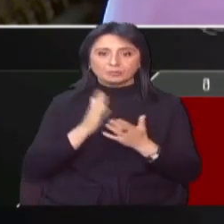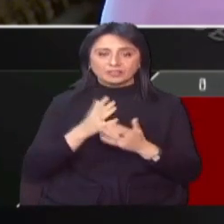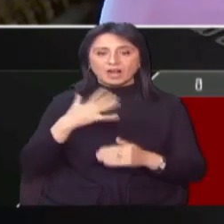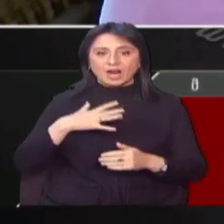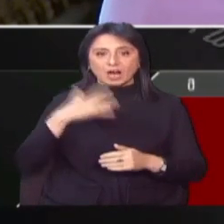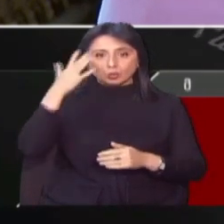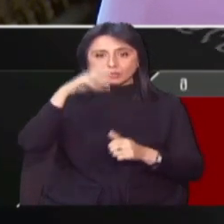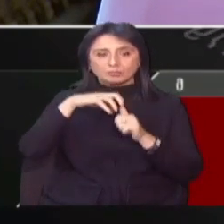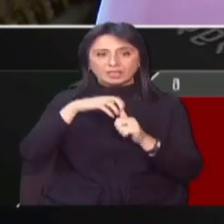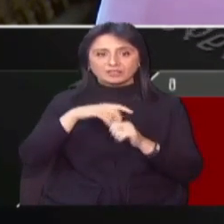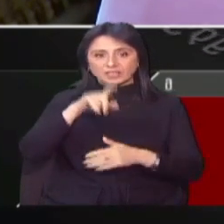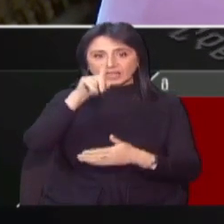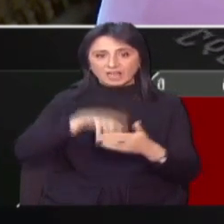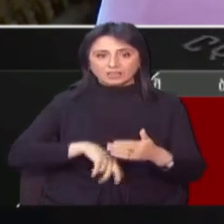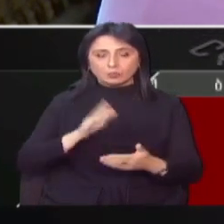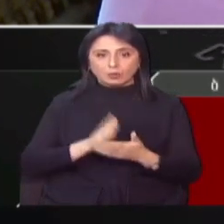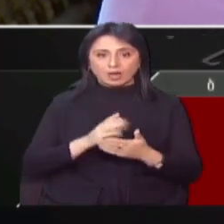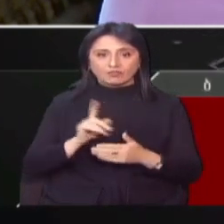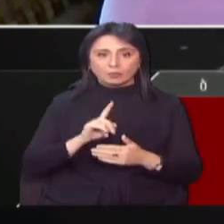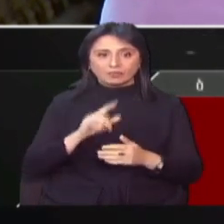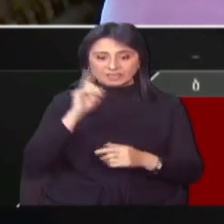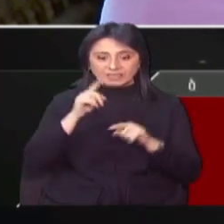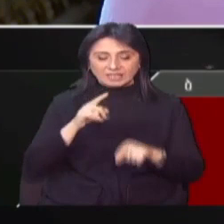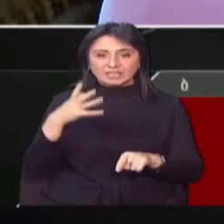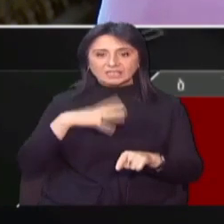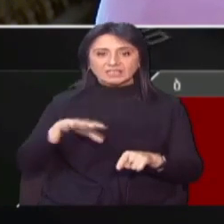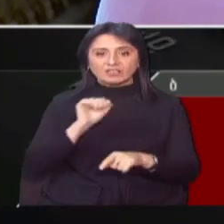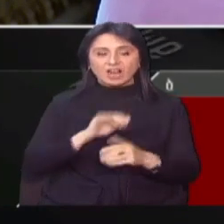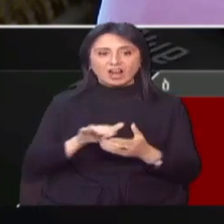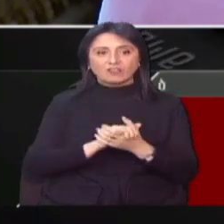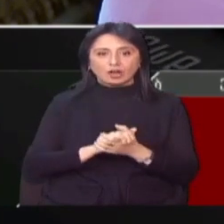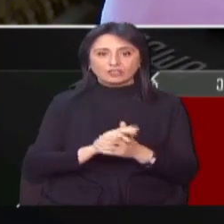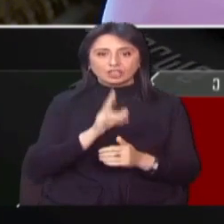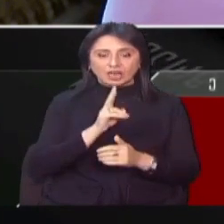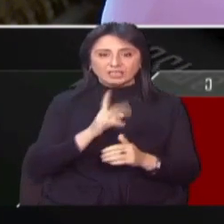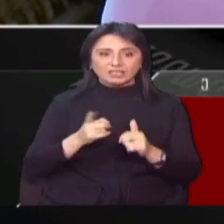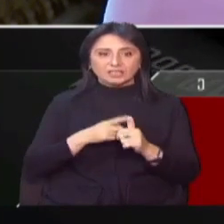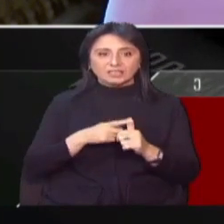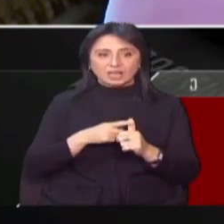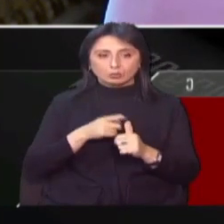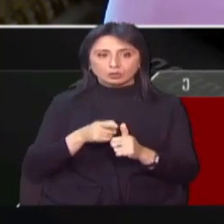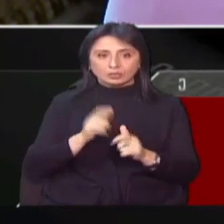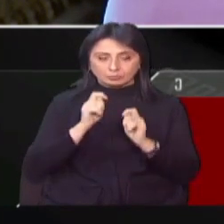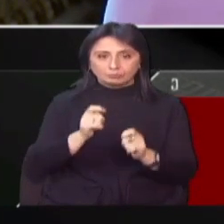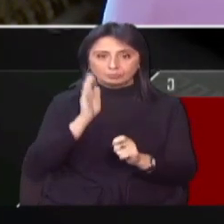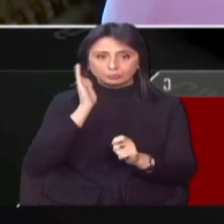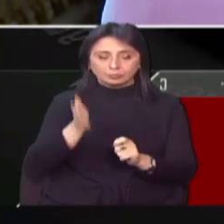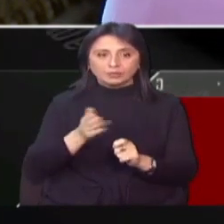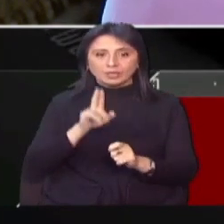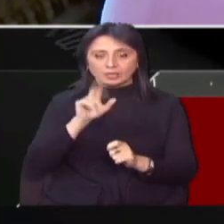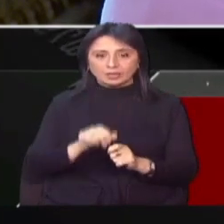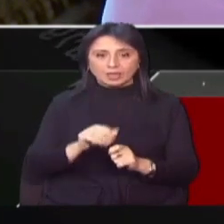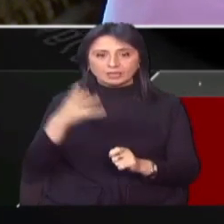kartuli otsnebis liderebi dartsmunebulebi arian rom tsels sakartvelos Evrokavshiris kandidatis statusi მიენიჭება